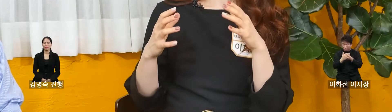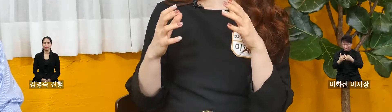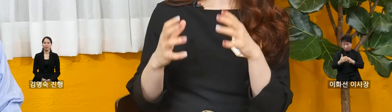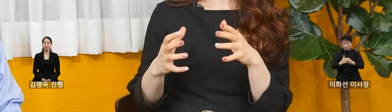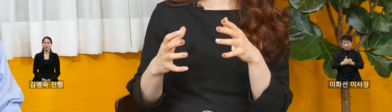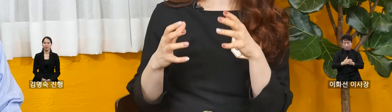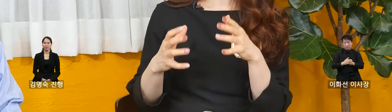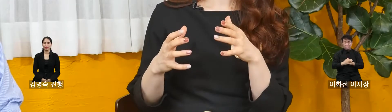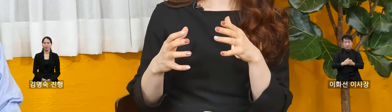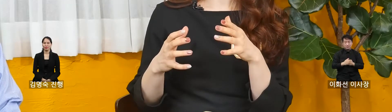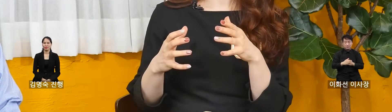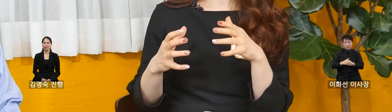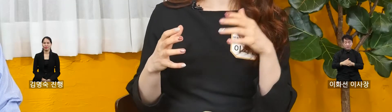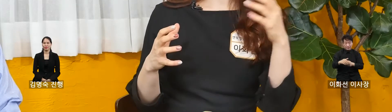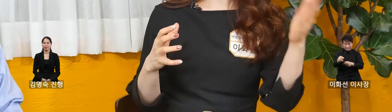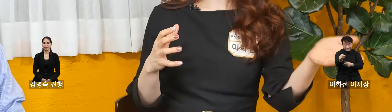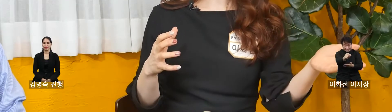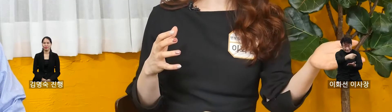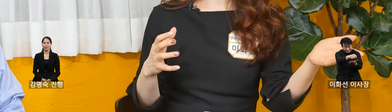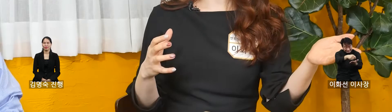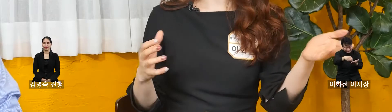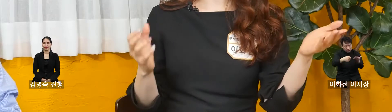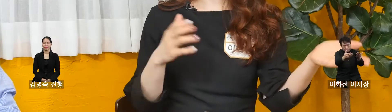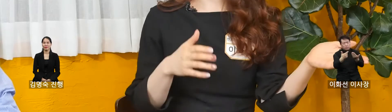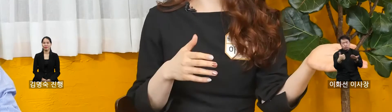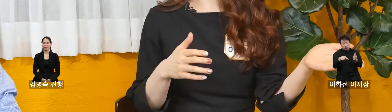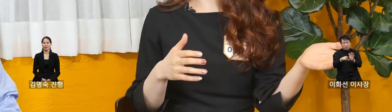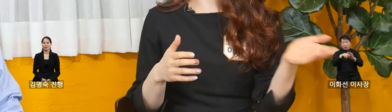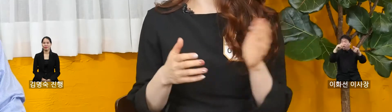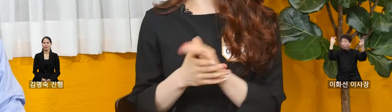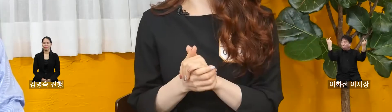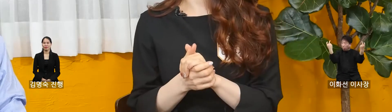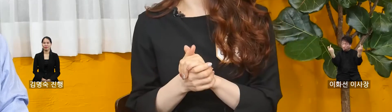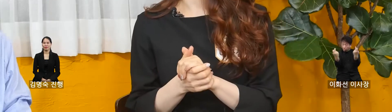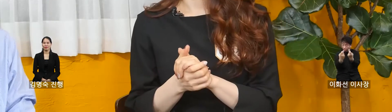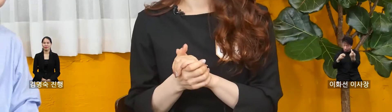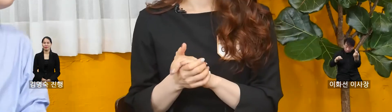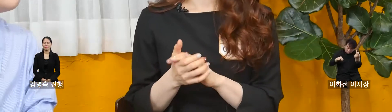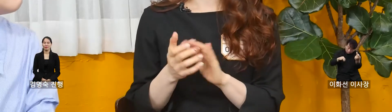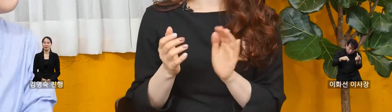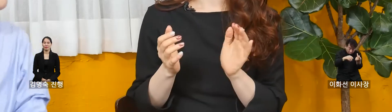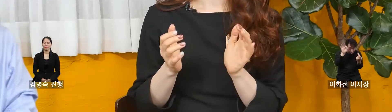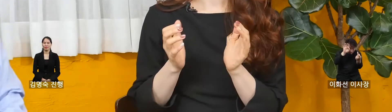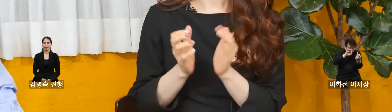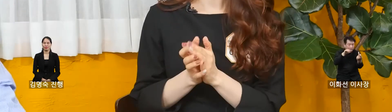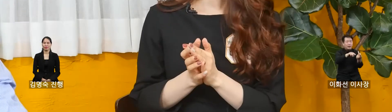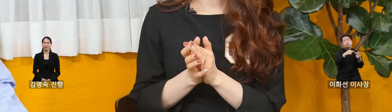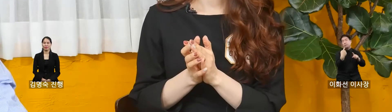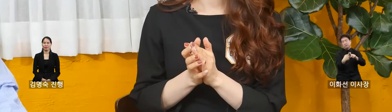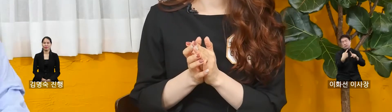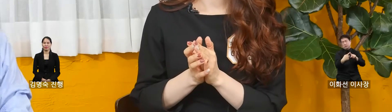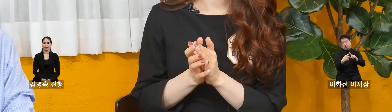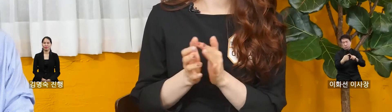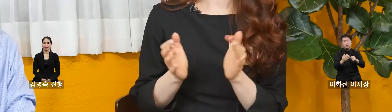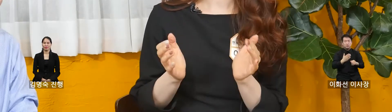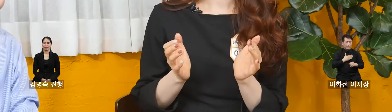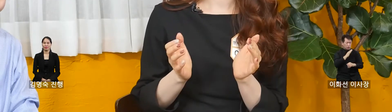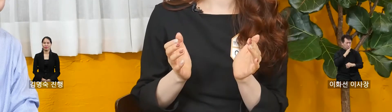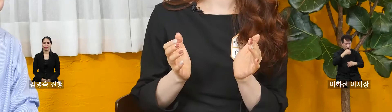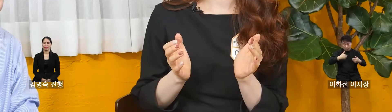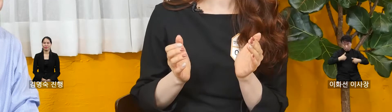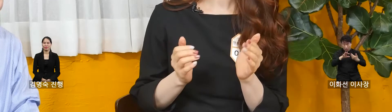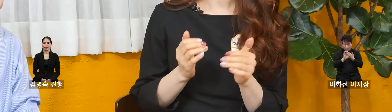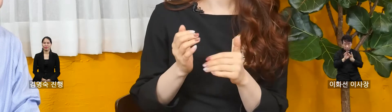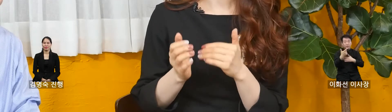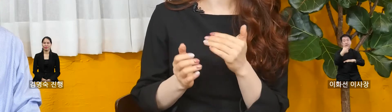부분에서는 이 하나의 글씨를 받기 위해서 저기 산골로까지 찾아가고 뭐 이런 것처럼 그 제가 정말 필요하면 이